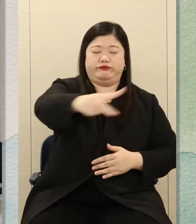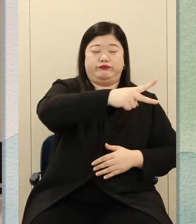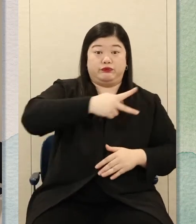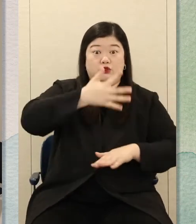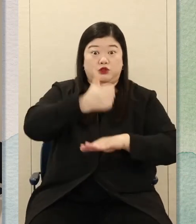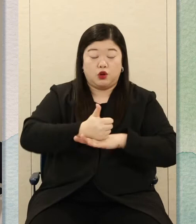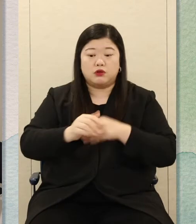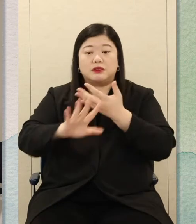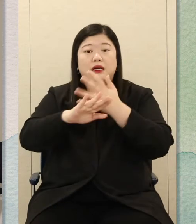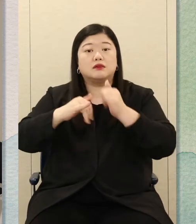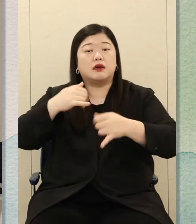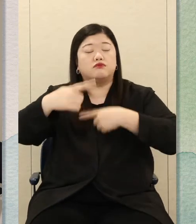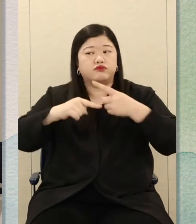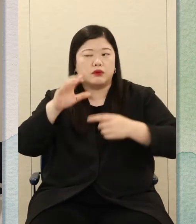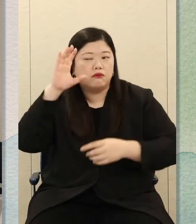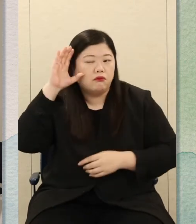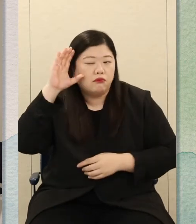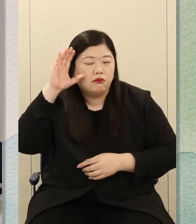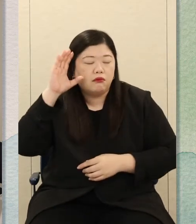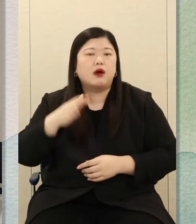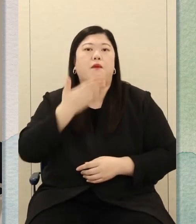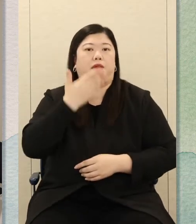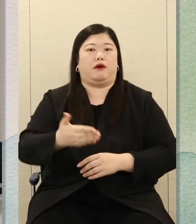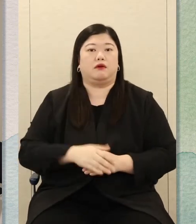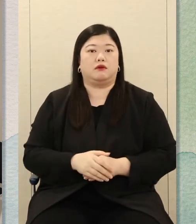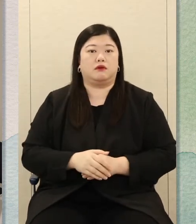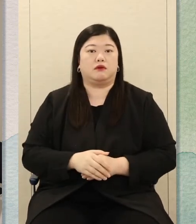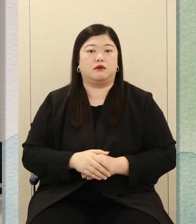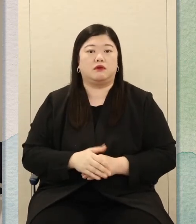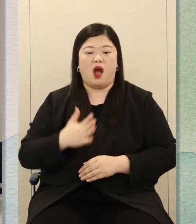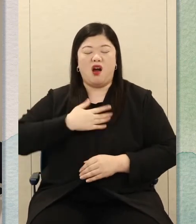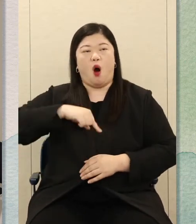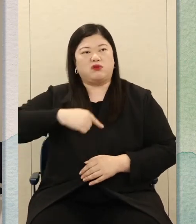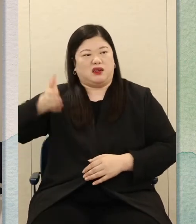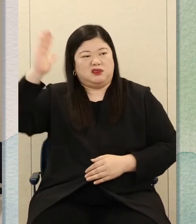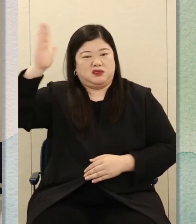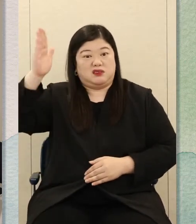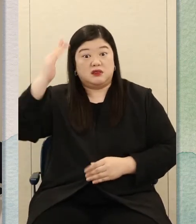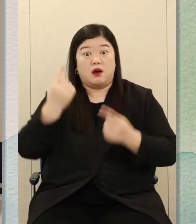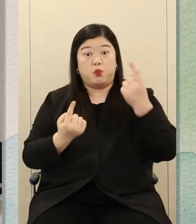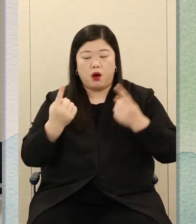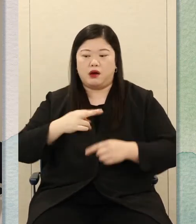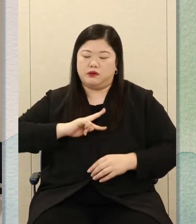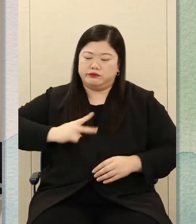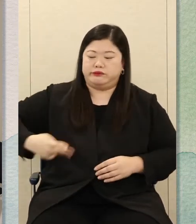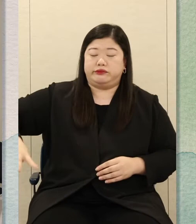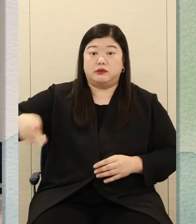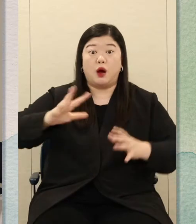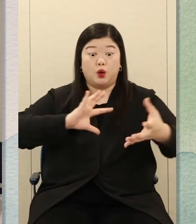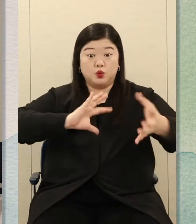만들어야 된다. 그러려면 돌아가면서 이야기하기가 굉장히 좋아요. 꼭 토론해야 될 이유가 저희가 전혀